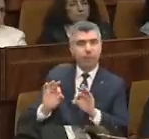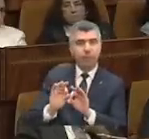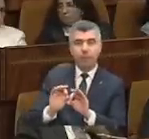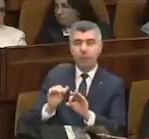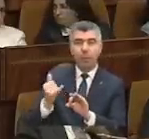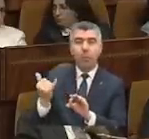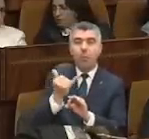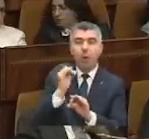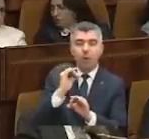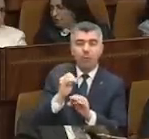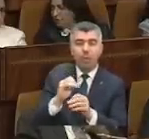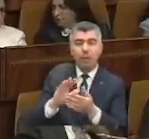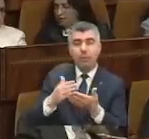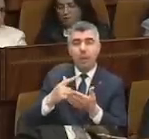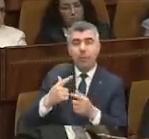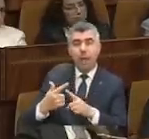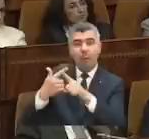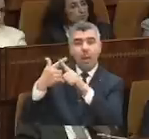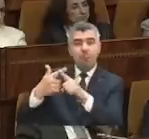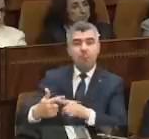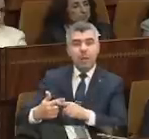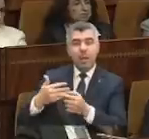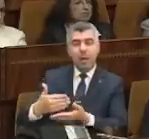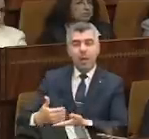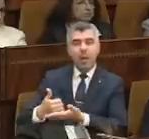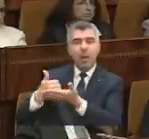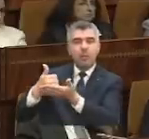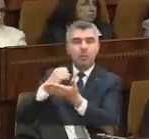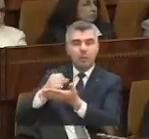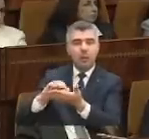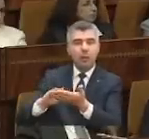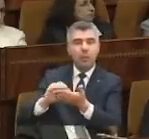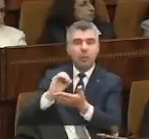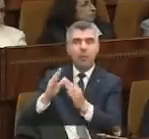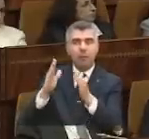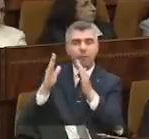واحد القيمه ما تقد يعيش فيها